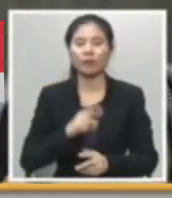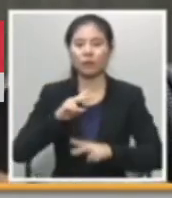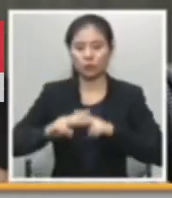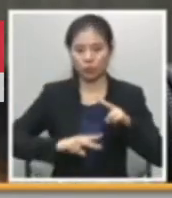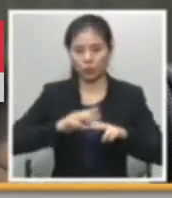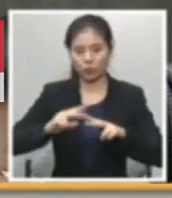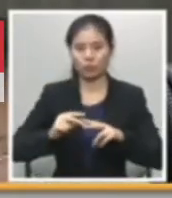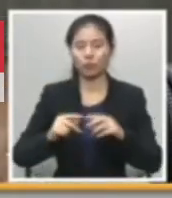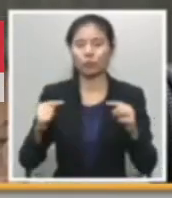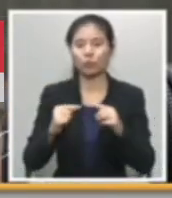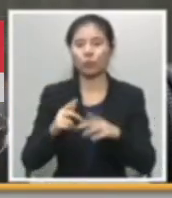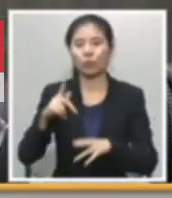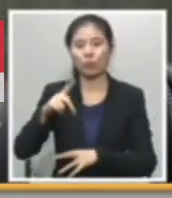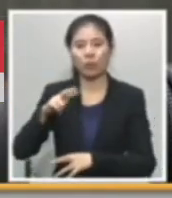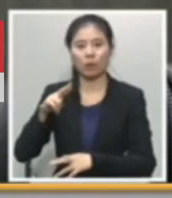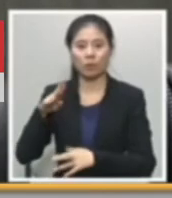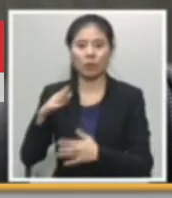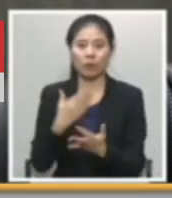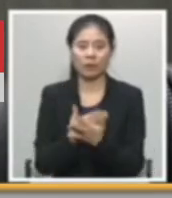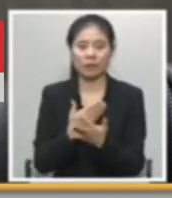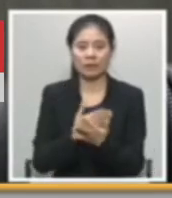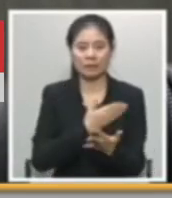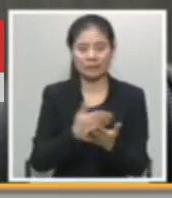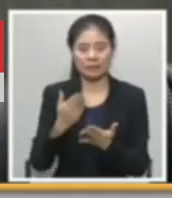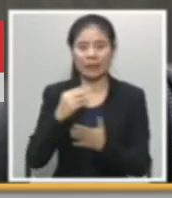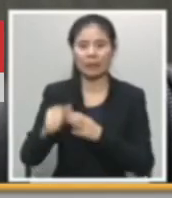างพรบงบประมาณรายจ่ายประจำปี